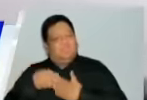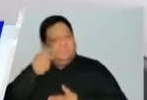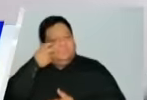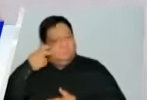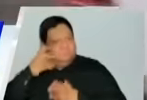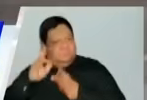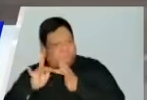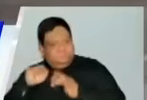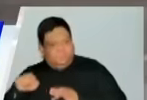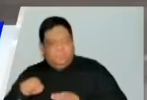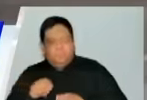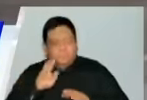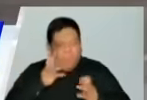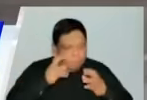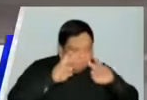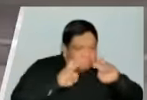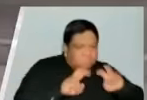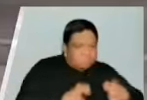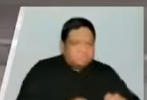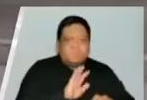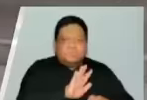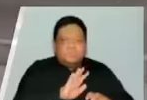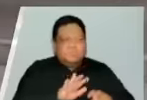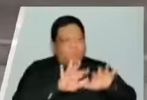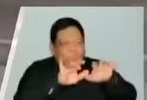computer at iba pang gadget sa loob.